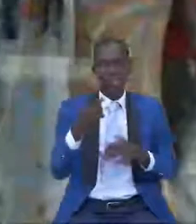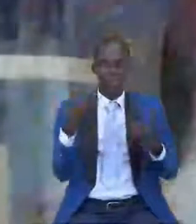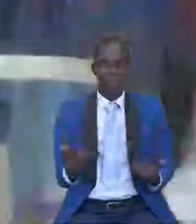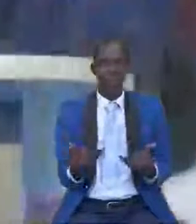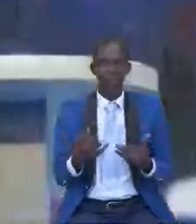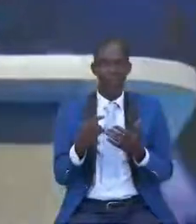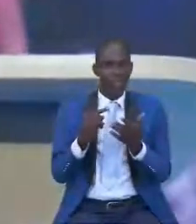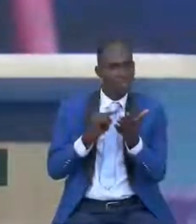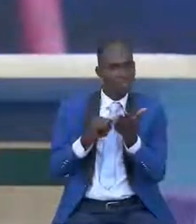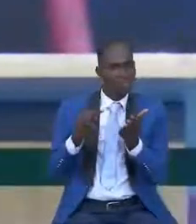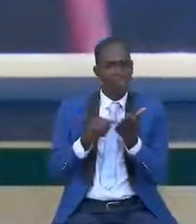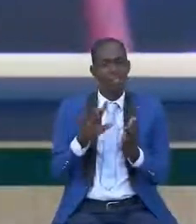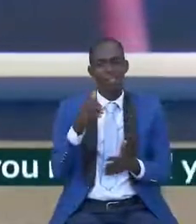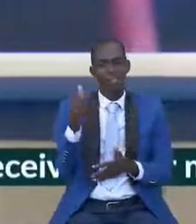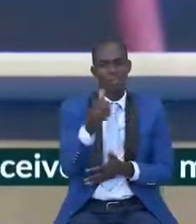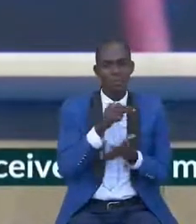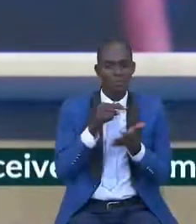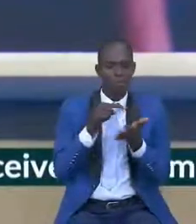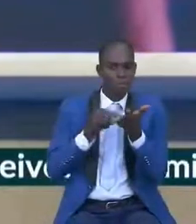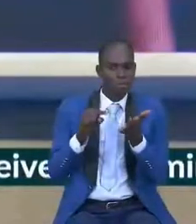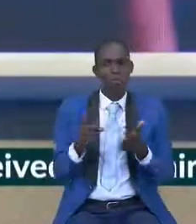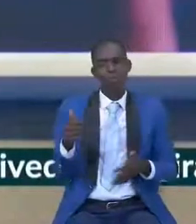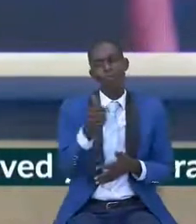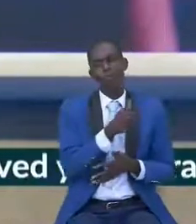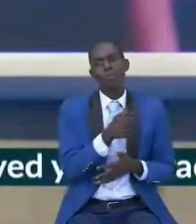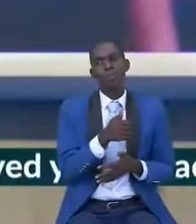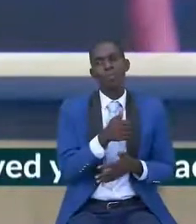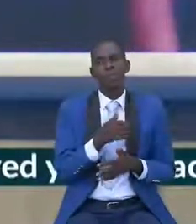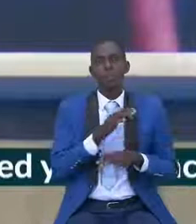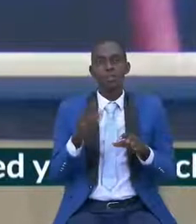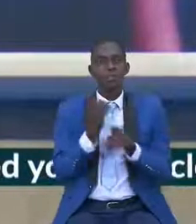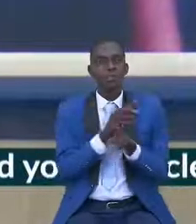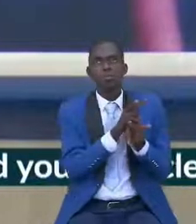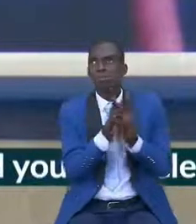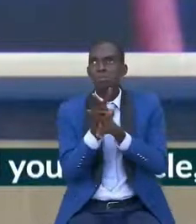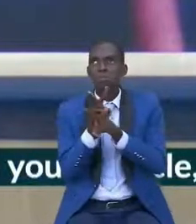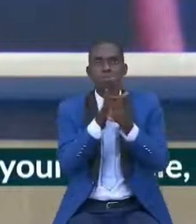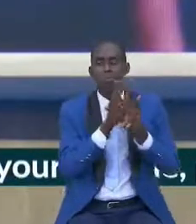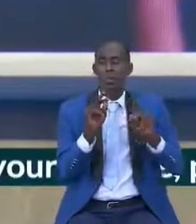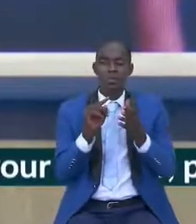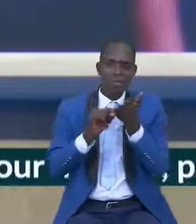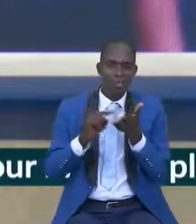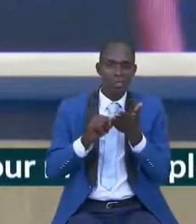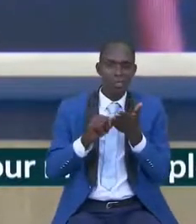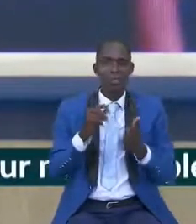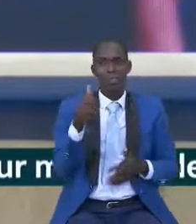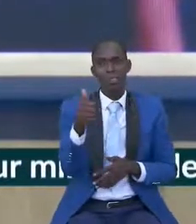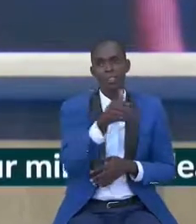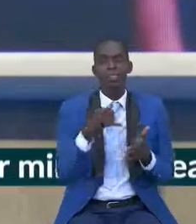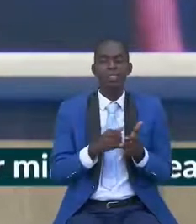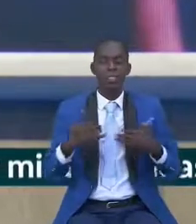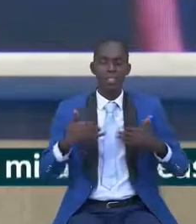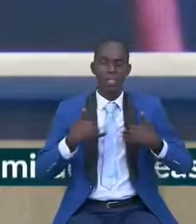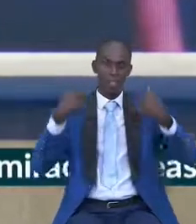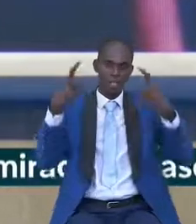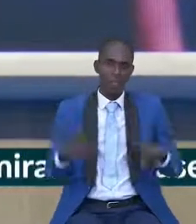Le Seigneur l'a fait pour toi là-bas. Examine-toi maintenant. Ne sois pas un spectateur. Ne regarde